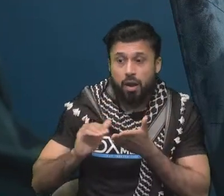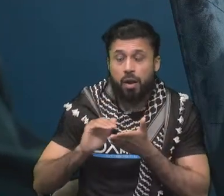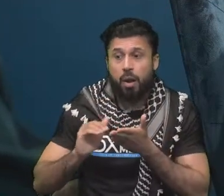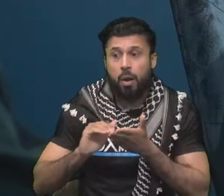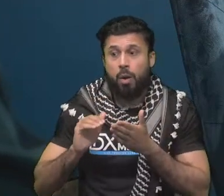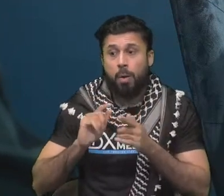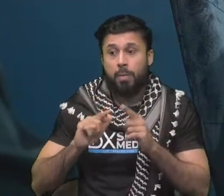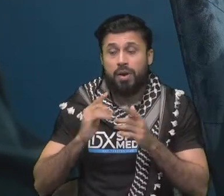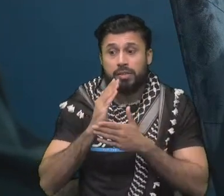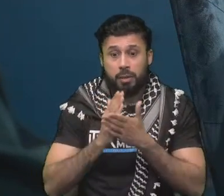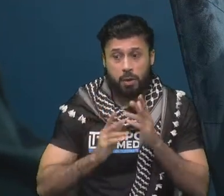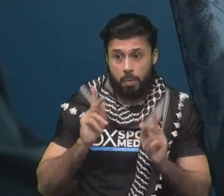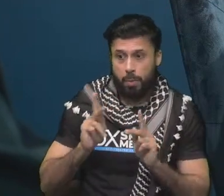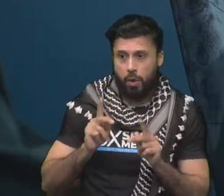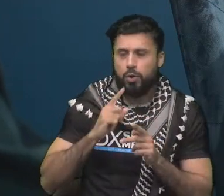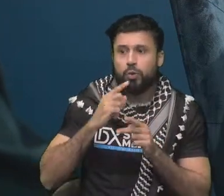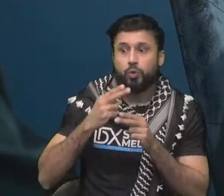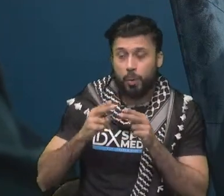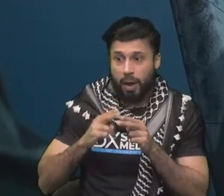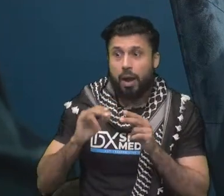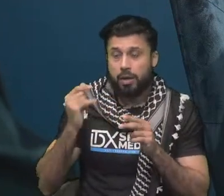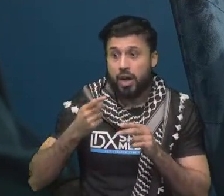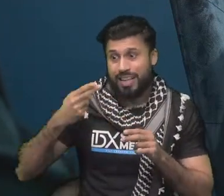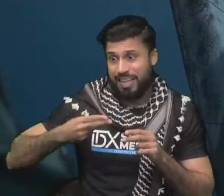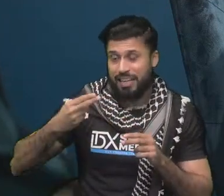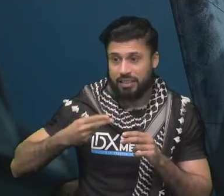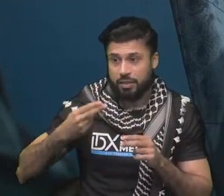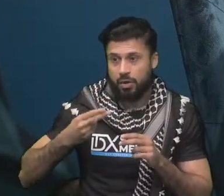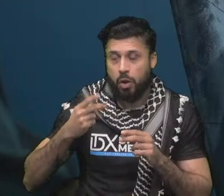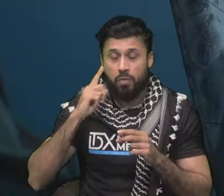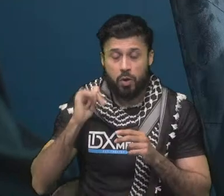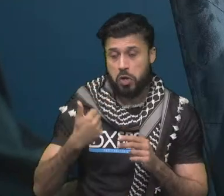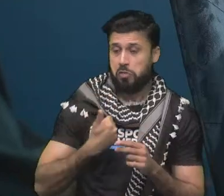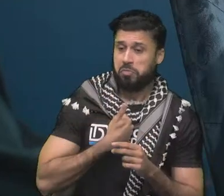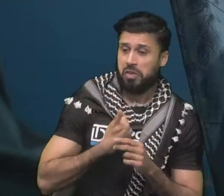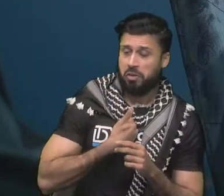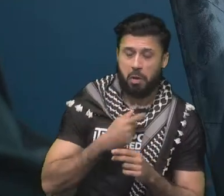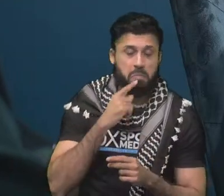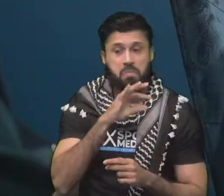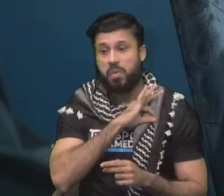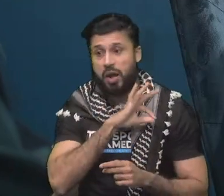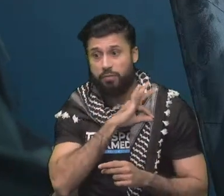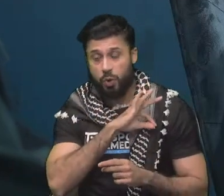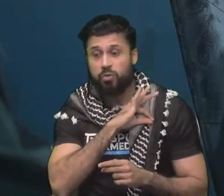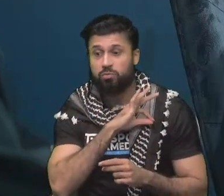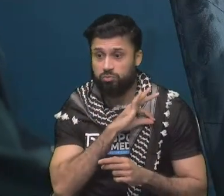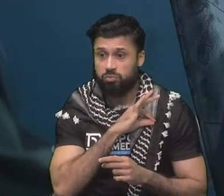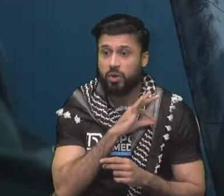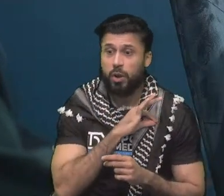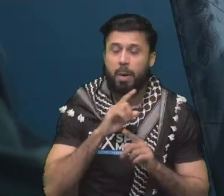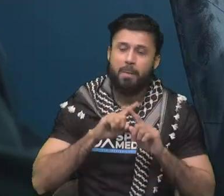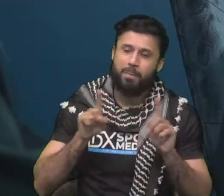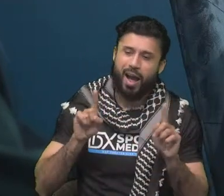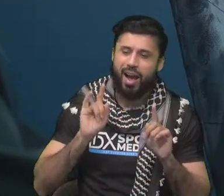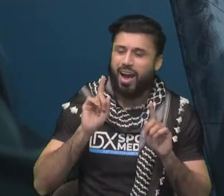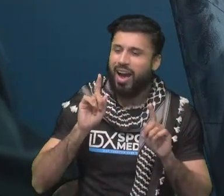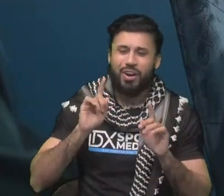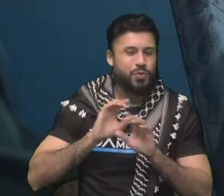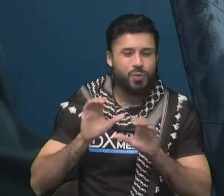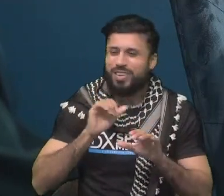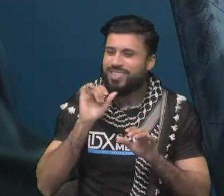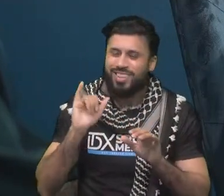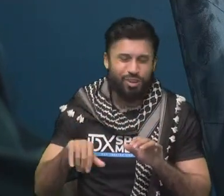ilm, but unfortunately to serve their desire. كَمَا قَالَ نَبِي فِي حَدِيثِ حُذَيْفَةَ إِلَّا مَا أُشْرِبَ مِنْ هَوَى. They